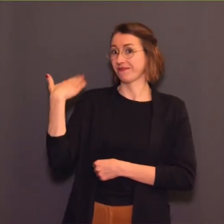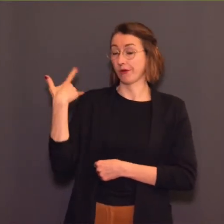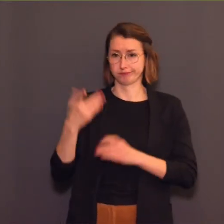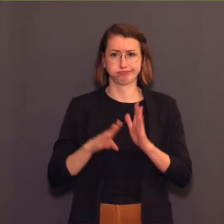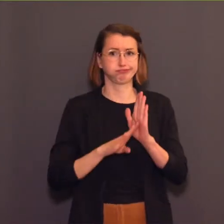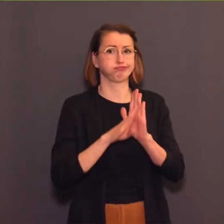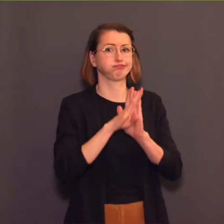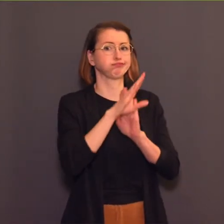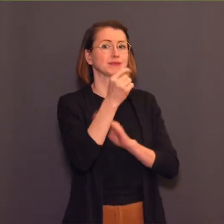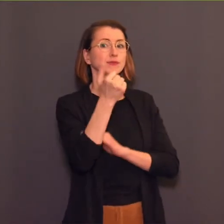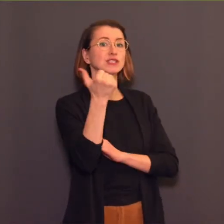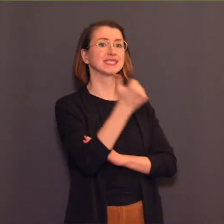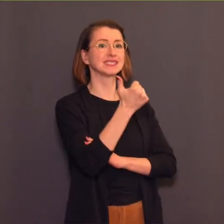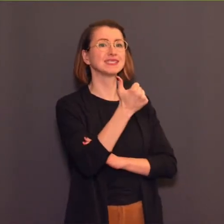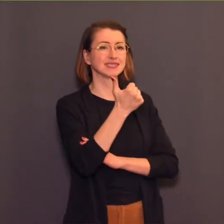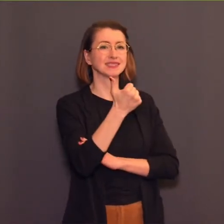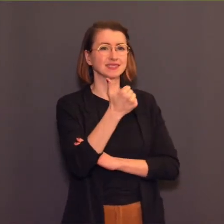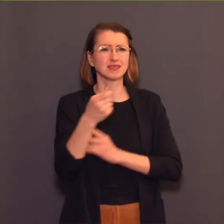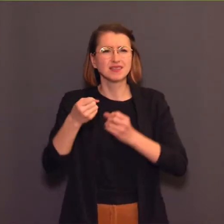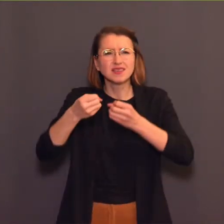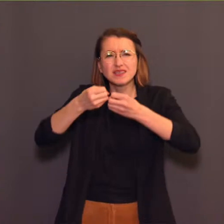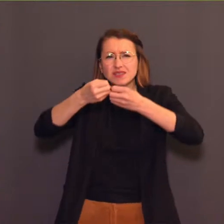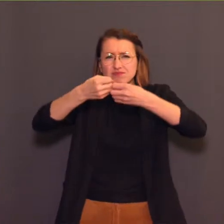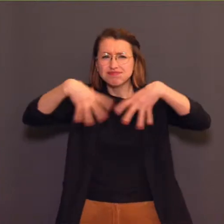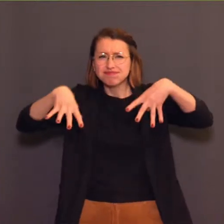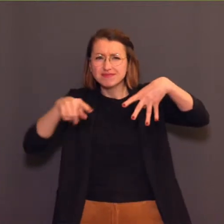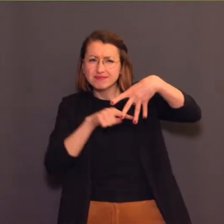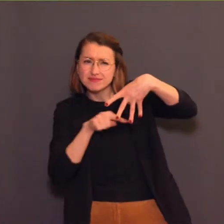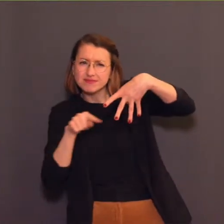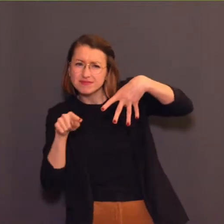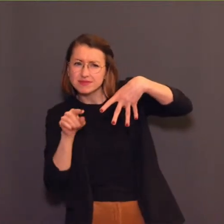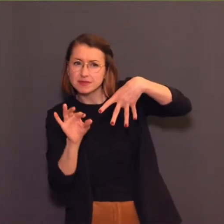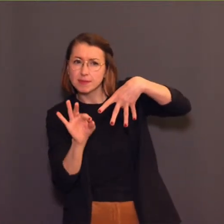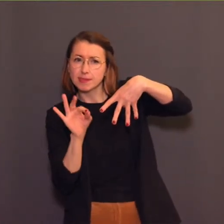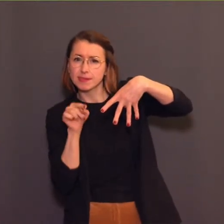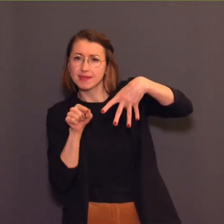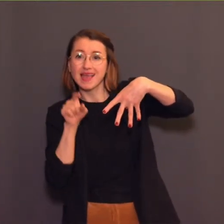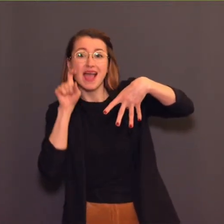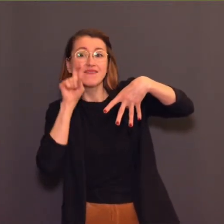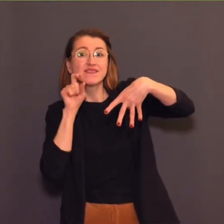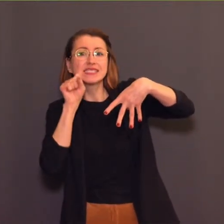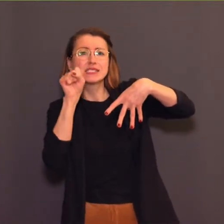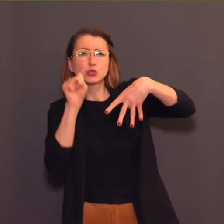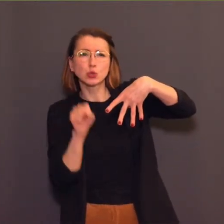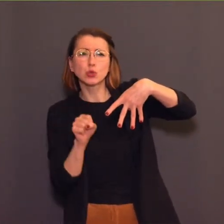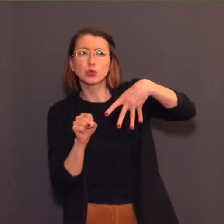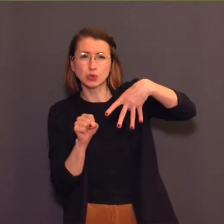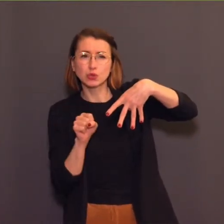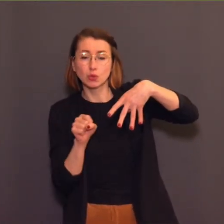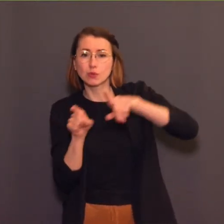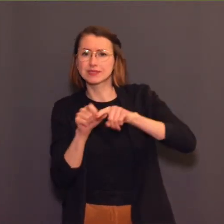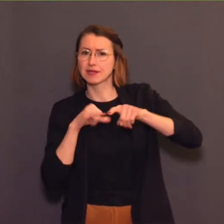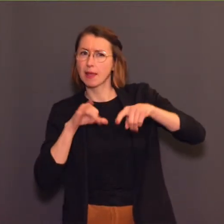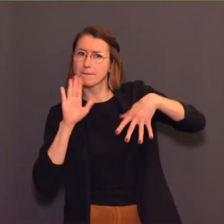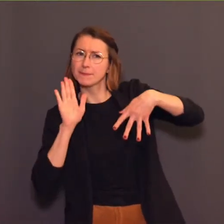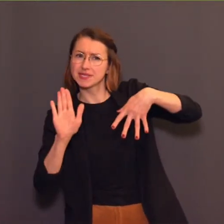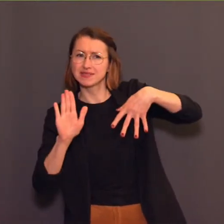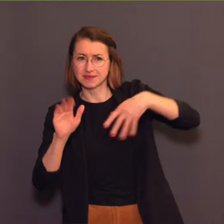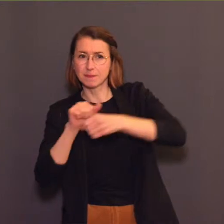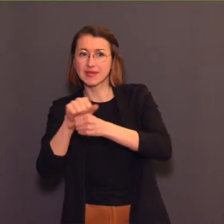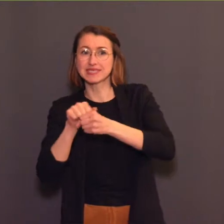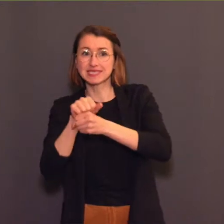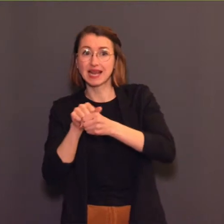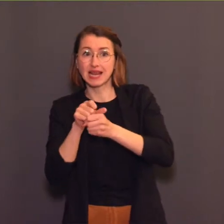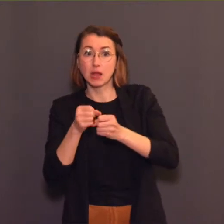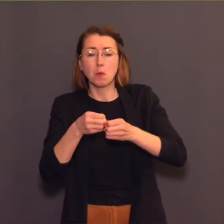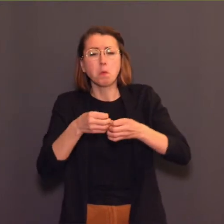présents sur le territoire, les variants qui peuvent poser problème, le variant sud-africain et le variant brésilien, ne changent guère en pourcentage,